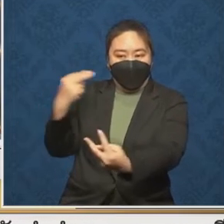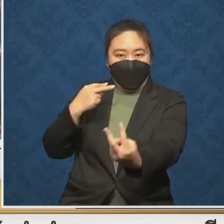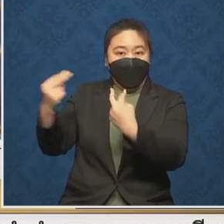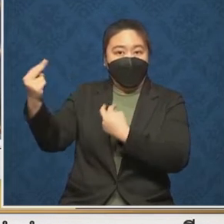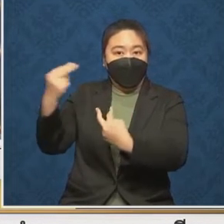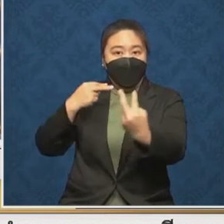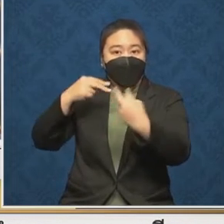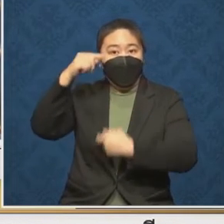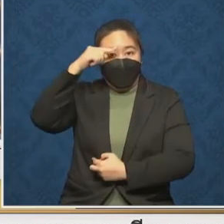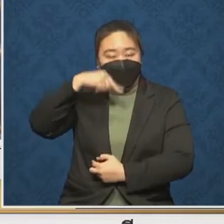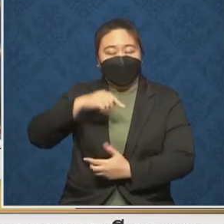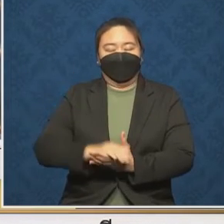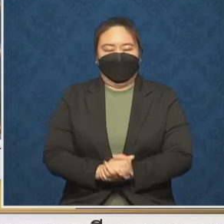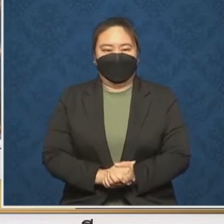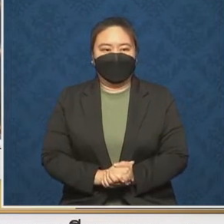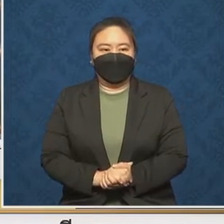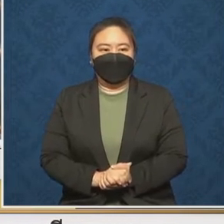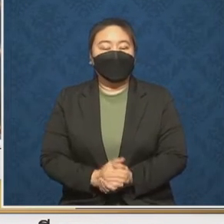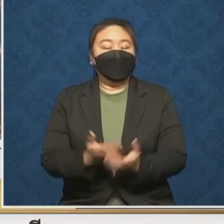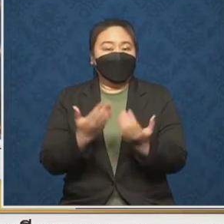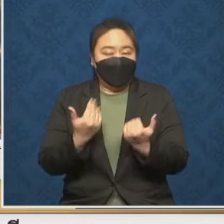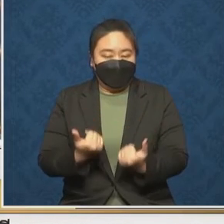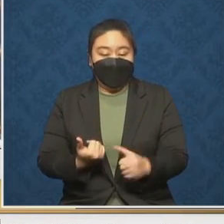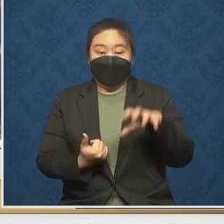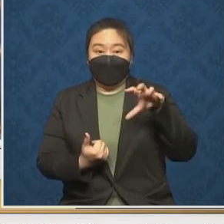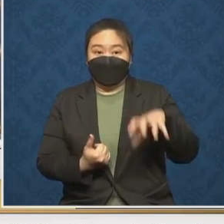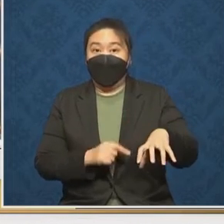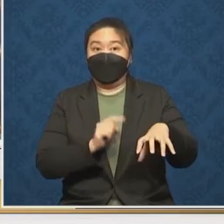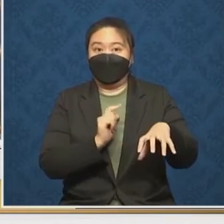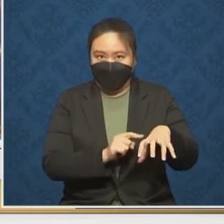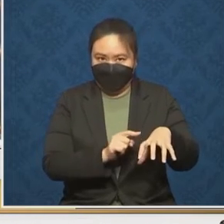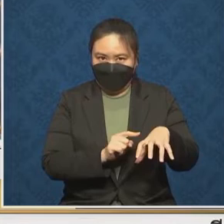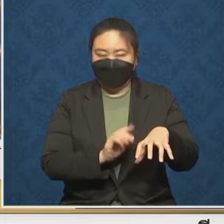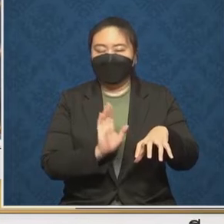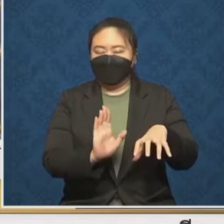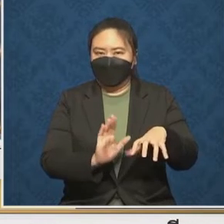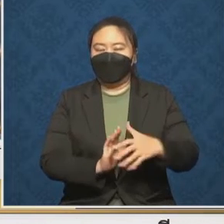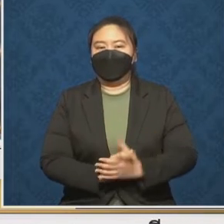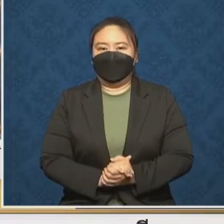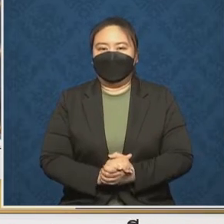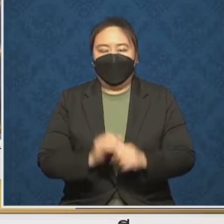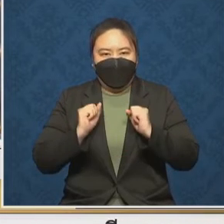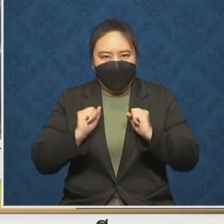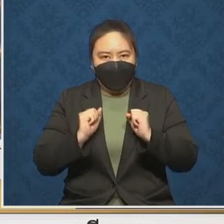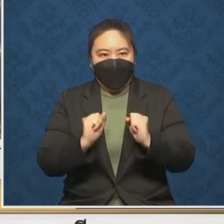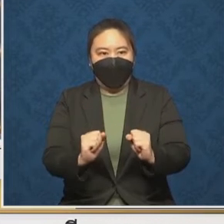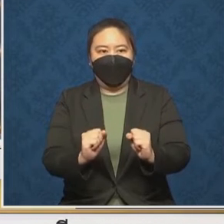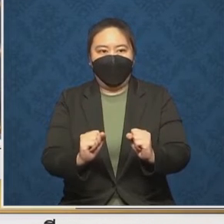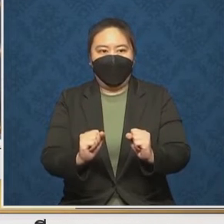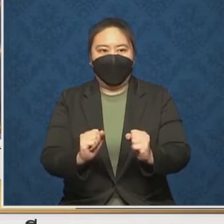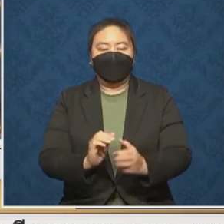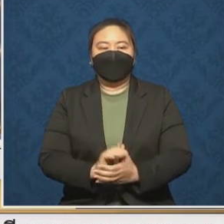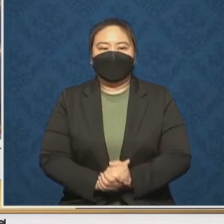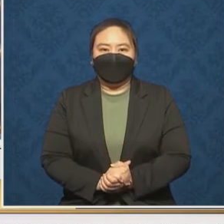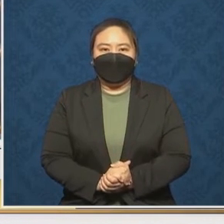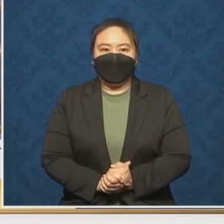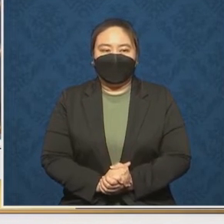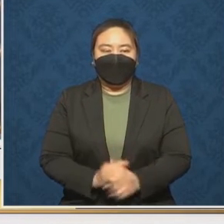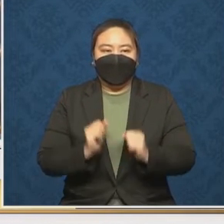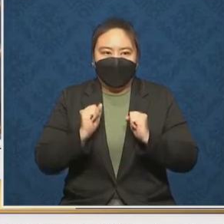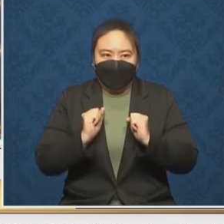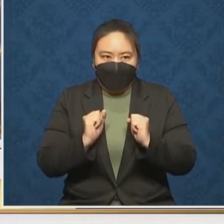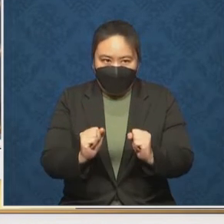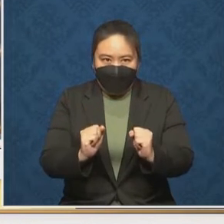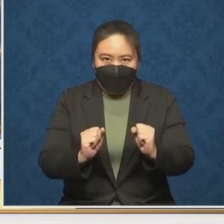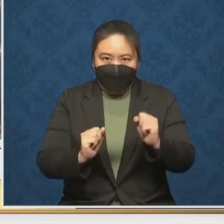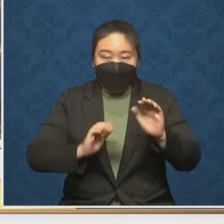การที่สถาบาพระบบทกร้าวกลาหาร ตองไปพัฒนาป